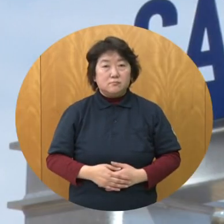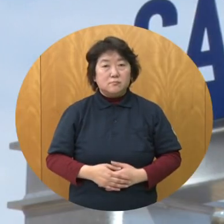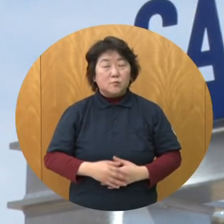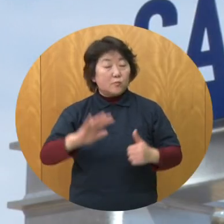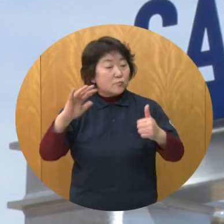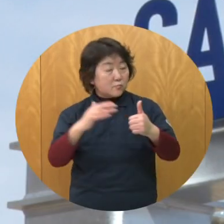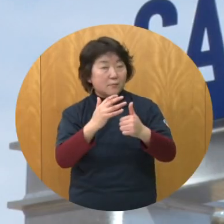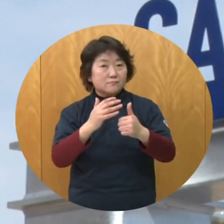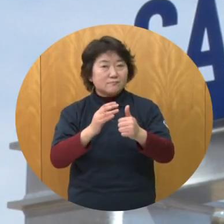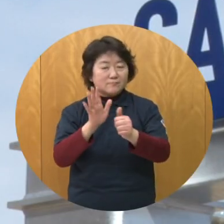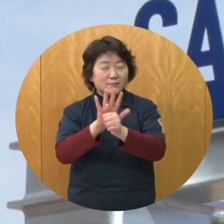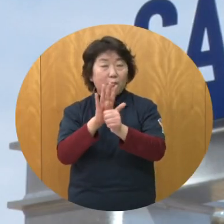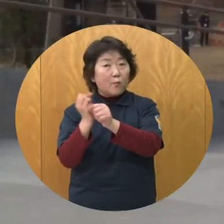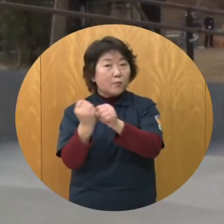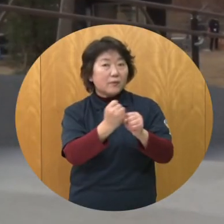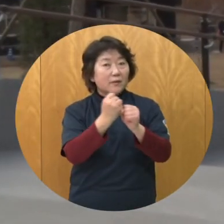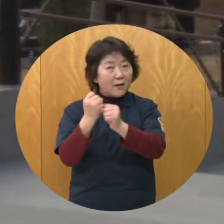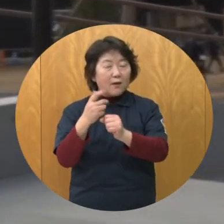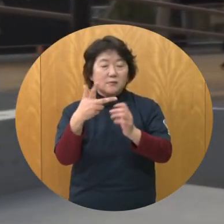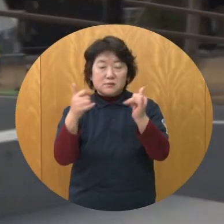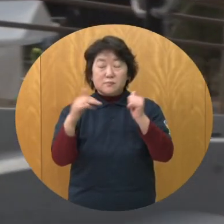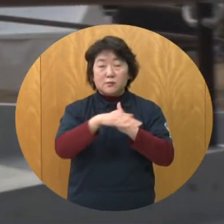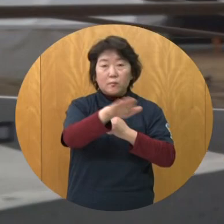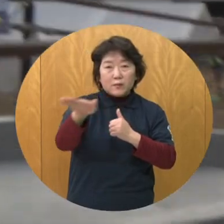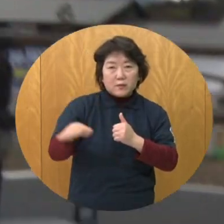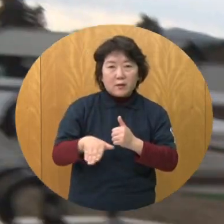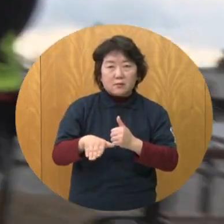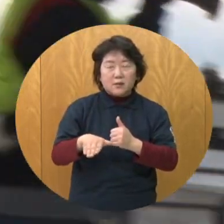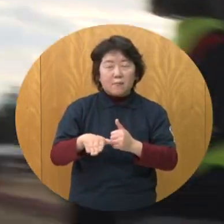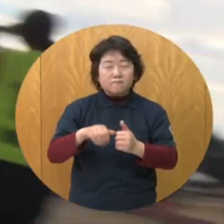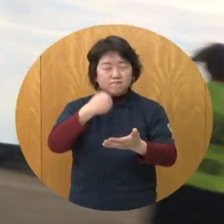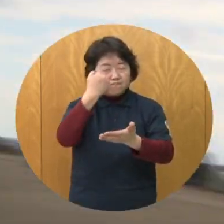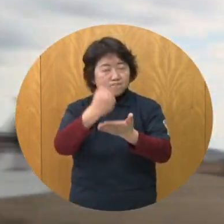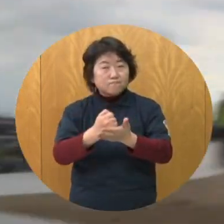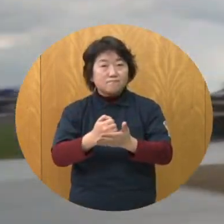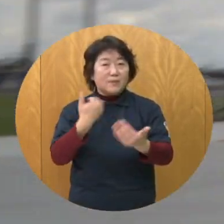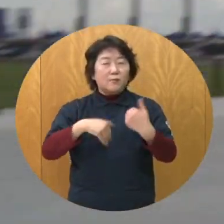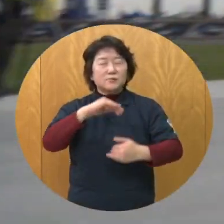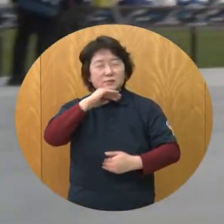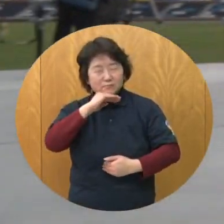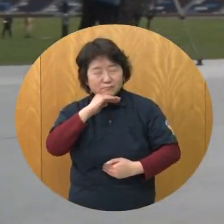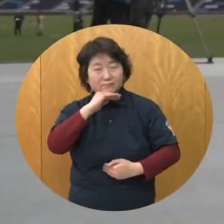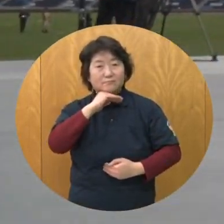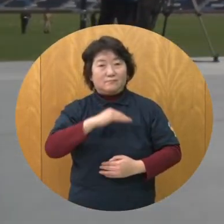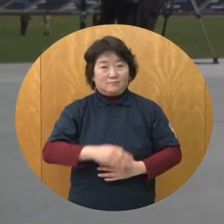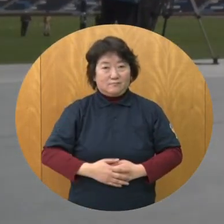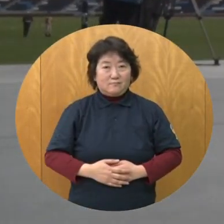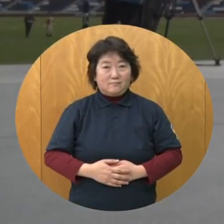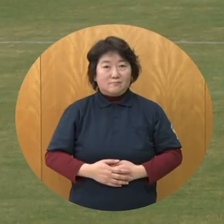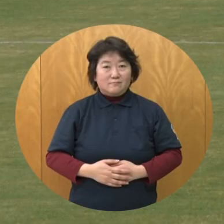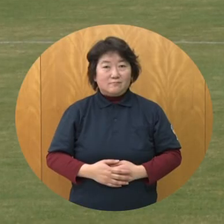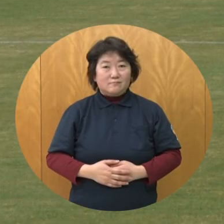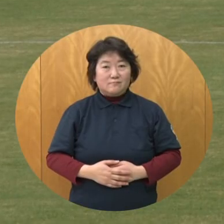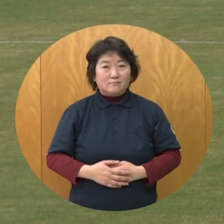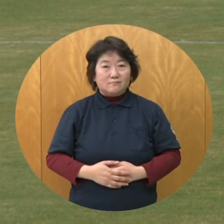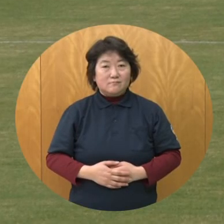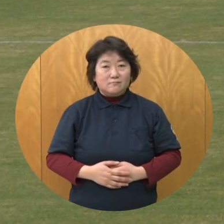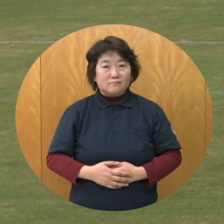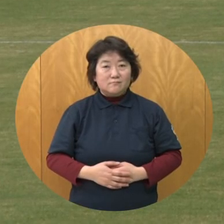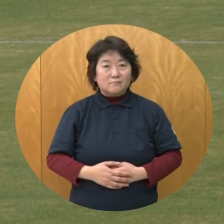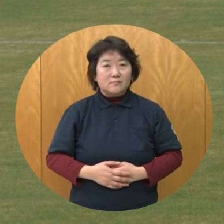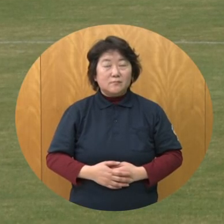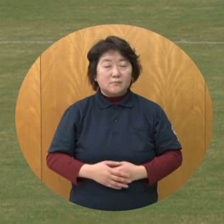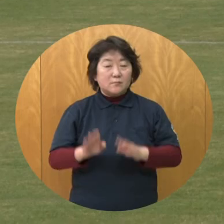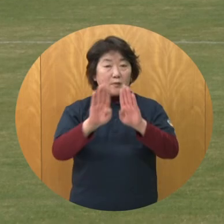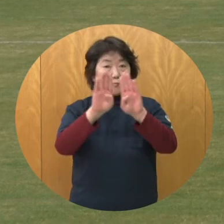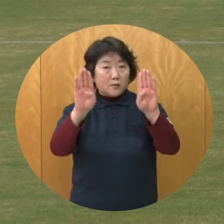ファン、サポーターはもちろん、市民も観戦の時を心待ちにしていたスタジアム。こけら落とし